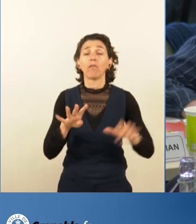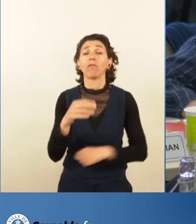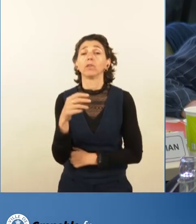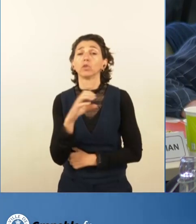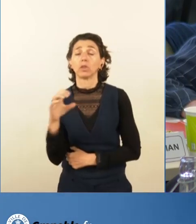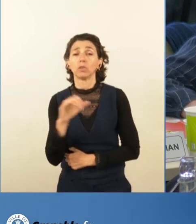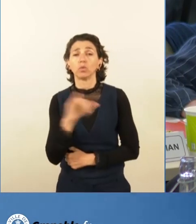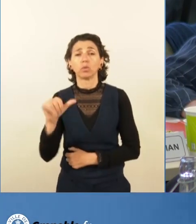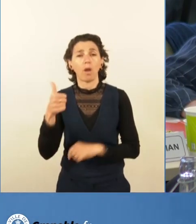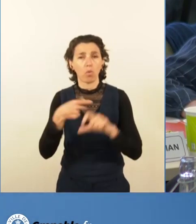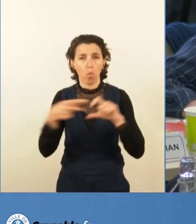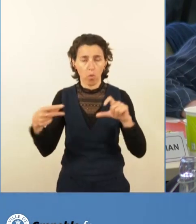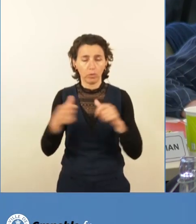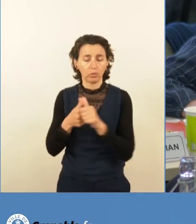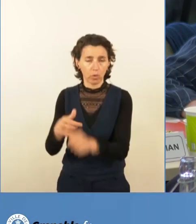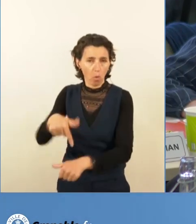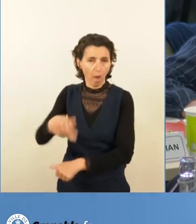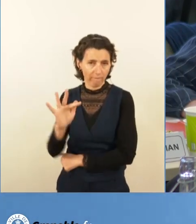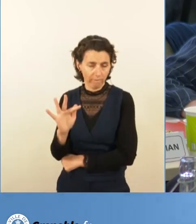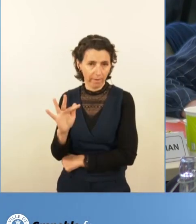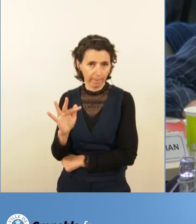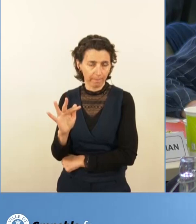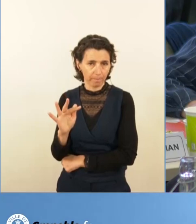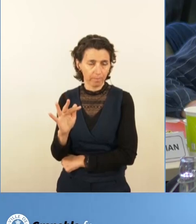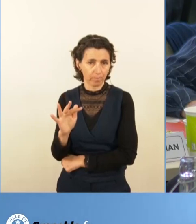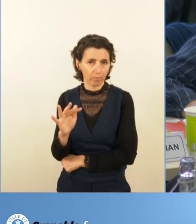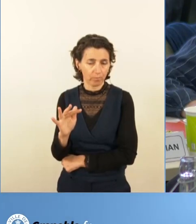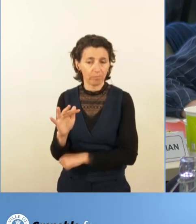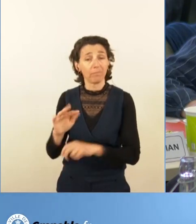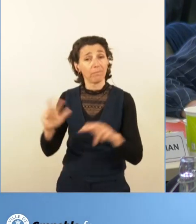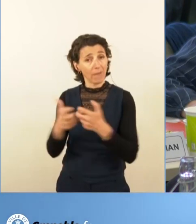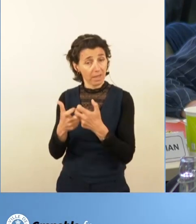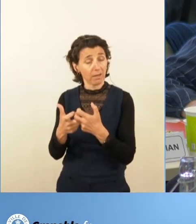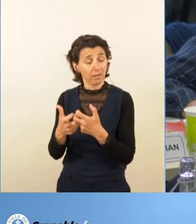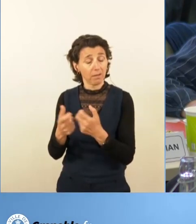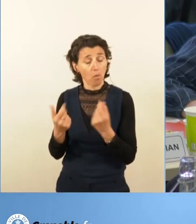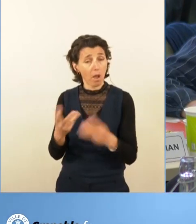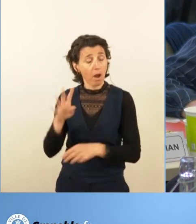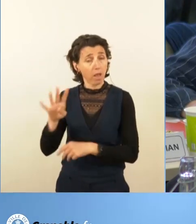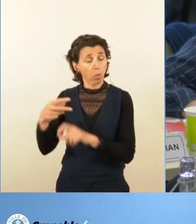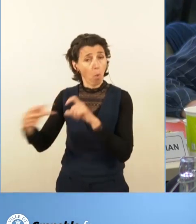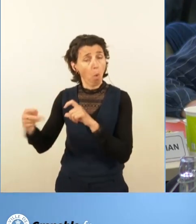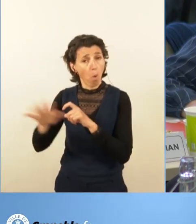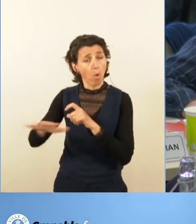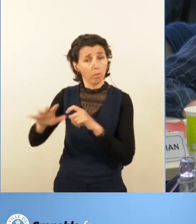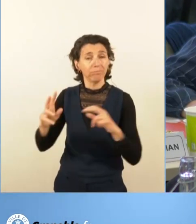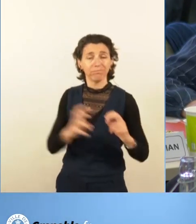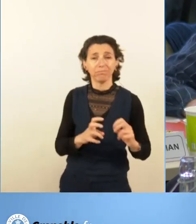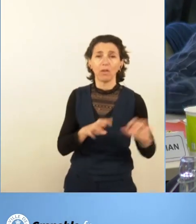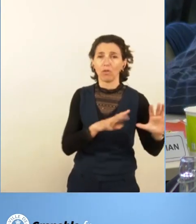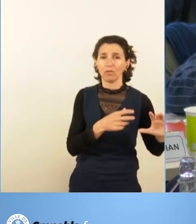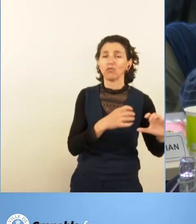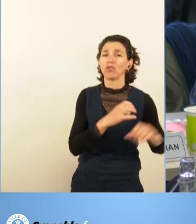selon le quotient familial pour un coût qui est estimé environ 4 euros donc un taux de subvention municipal qui entre 75%